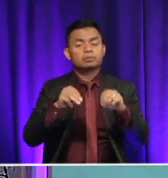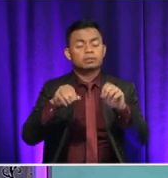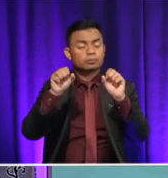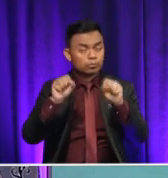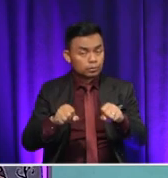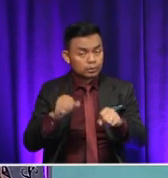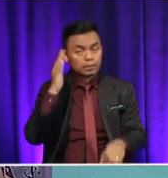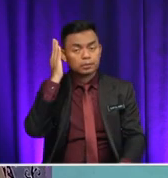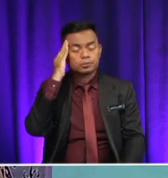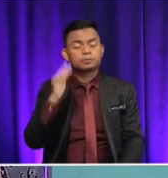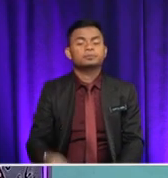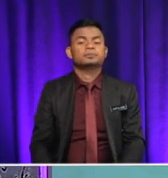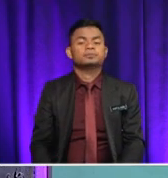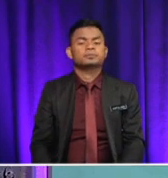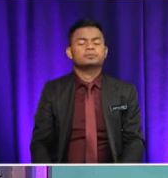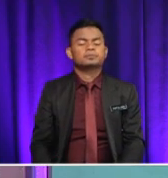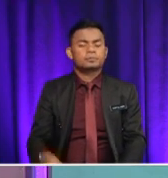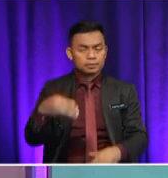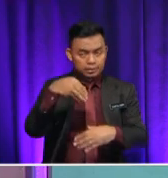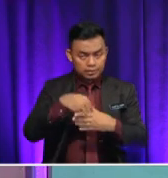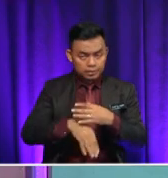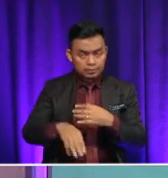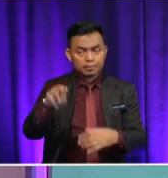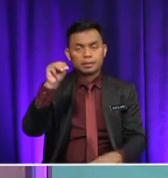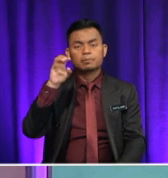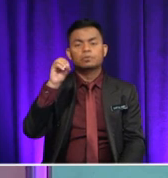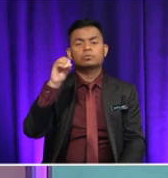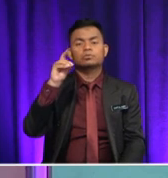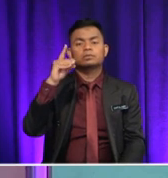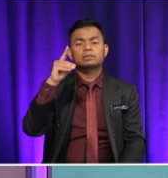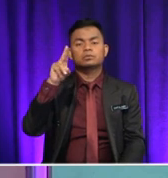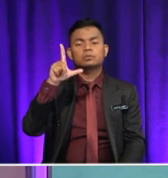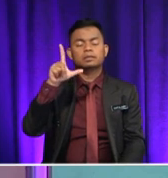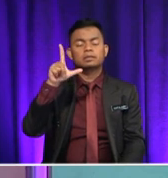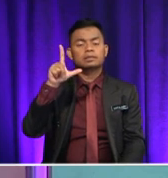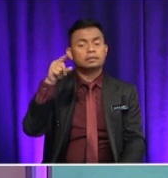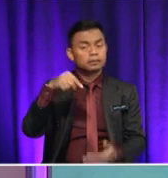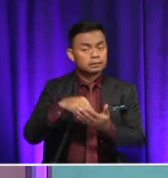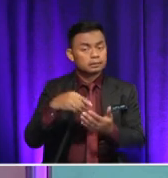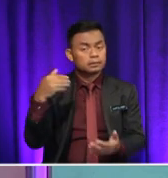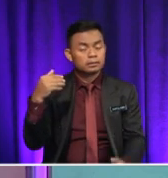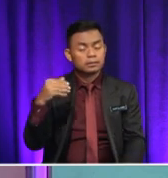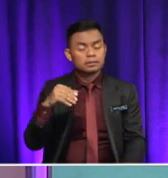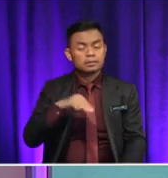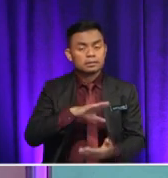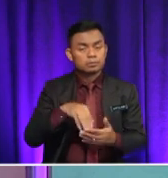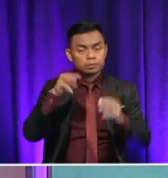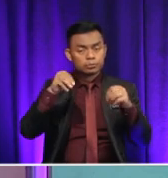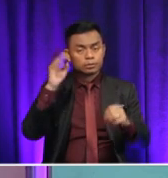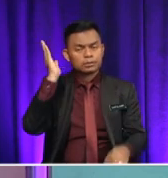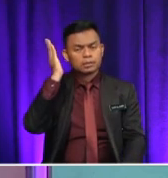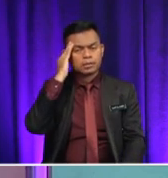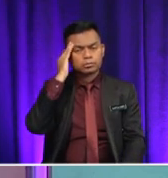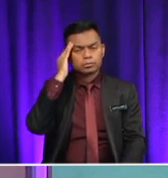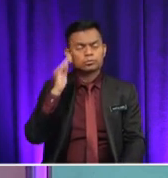dalam wujud tujuh ini juga murid perlu maklum dan mesti lihat mengenai